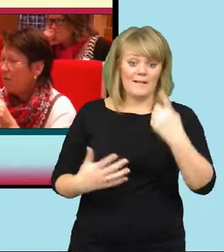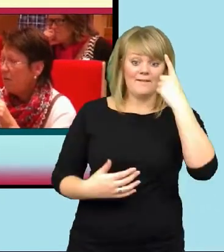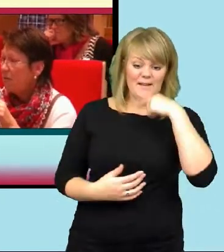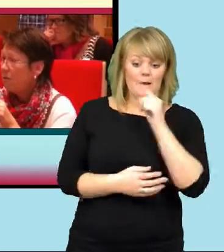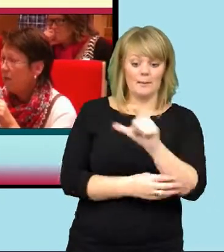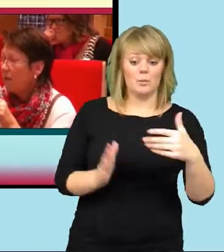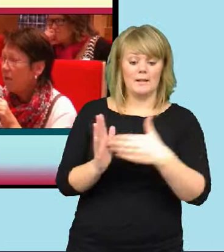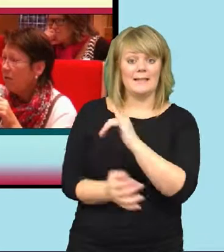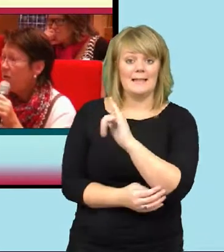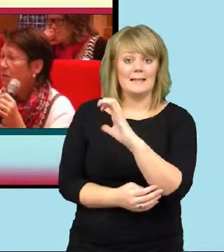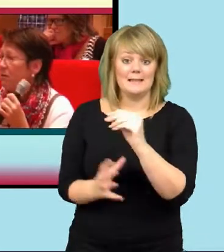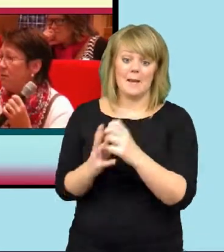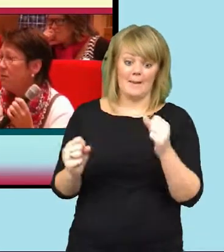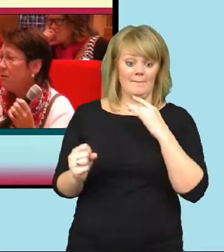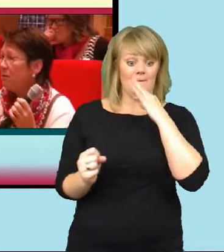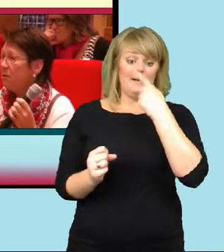er?